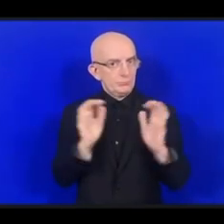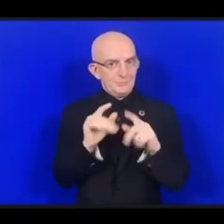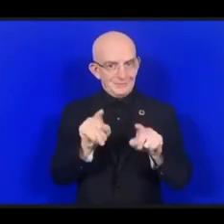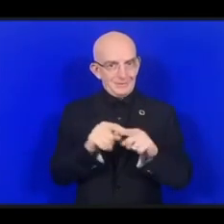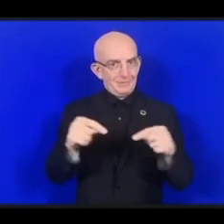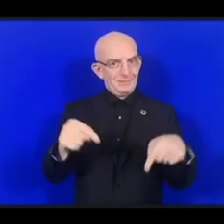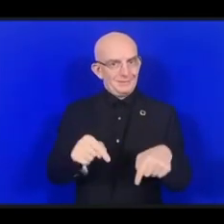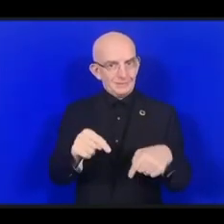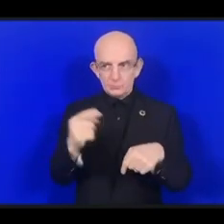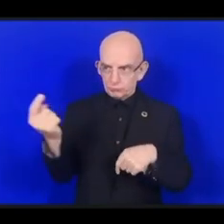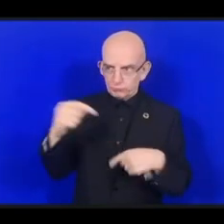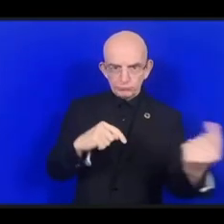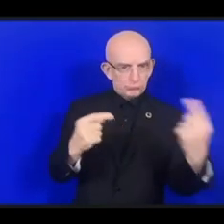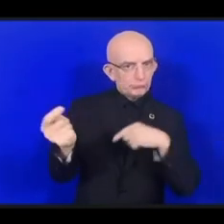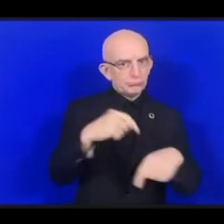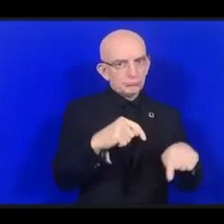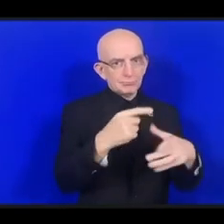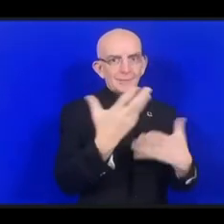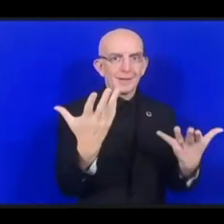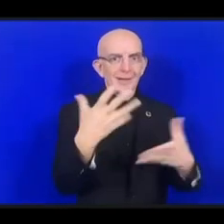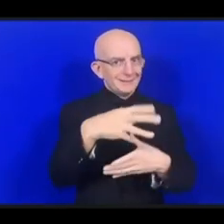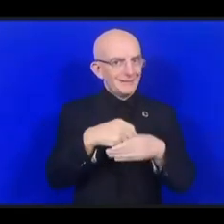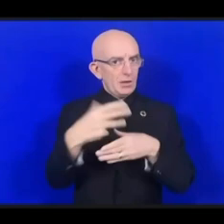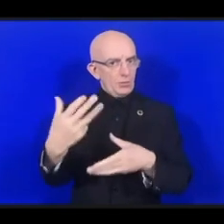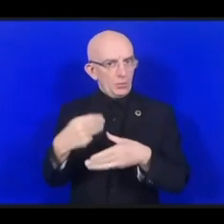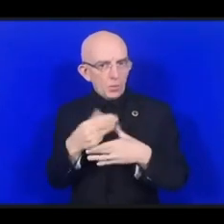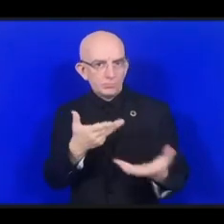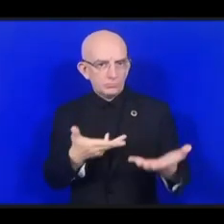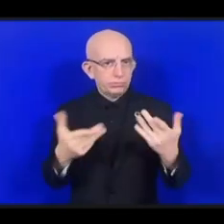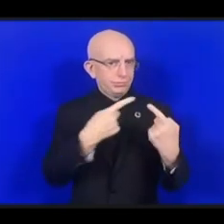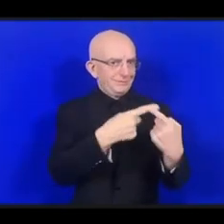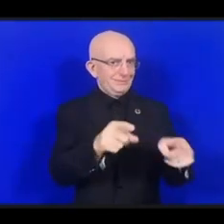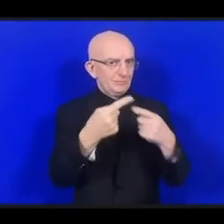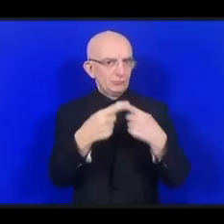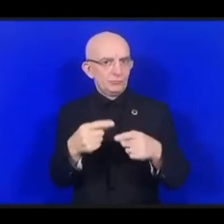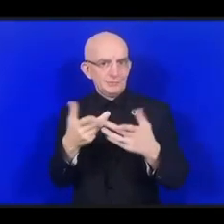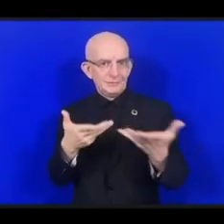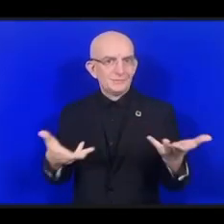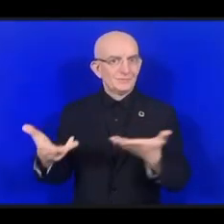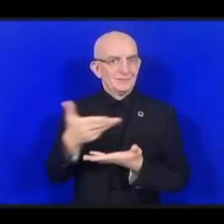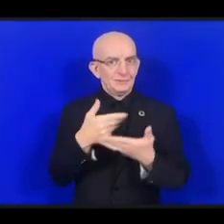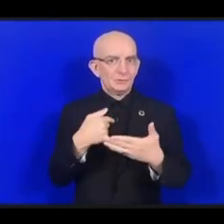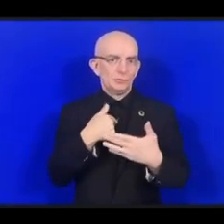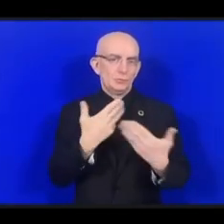谢日本政府发起了这个倡议。